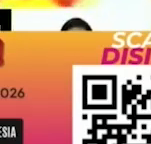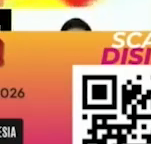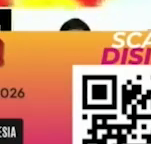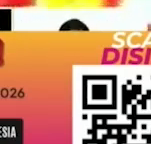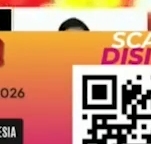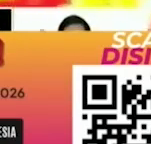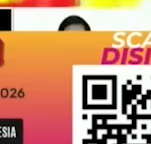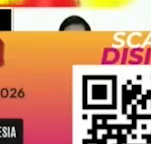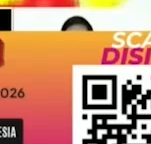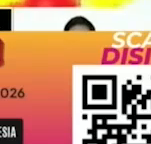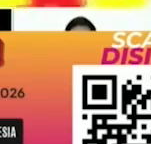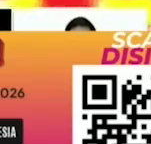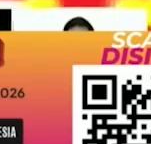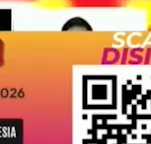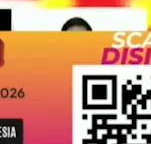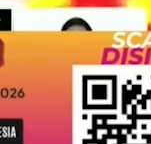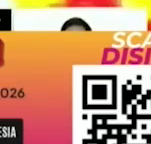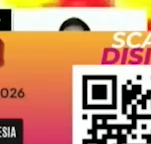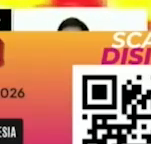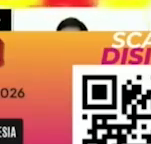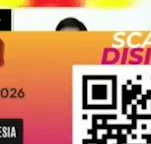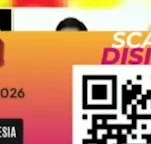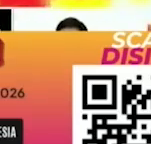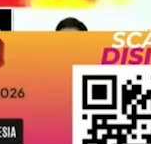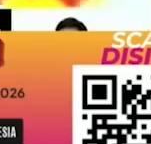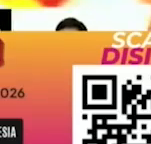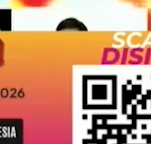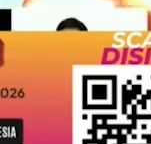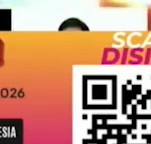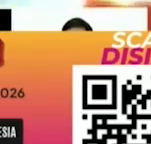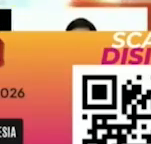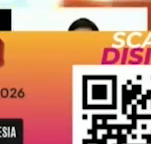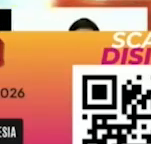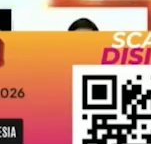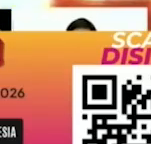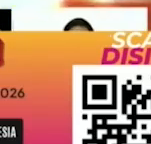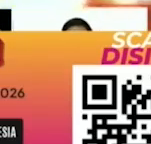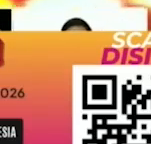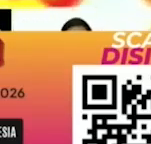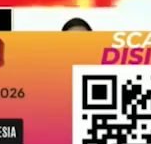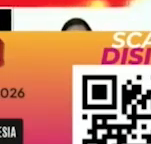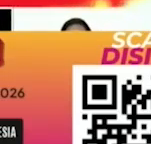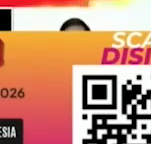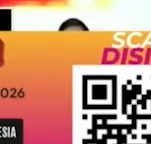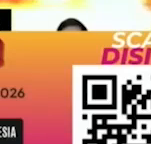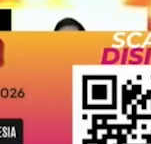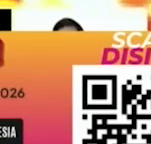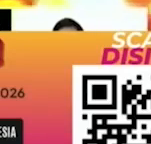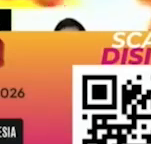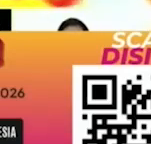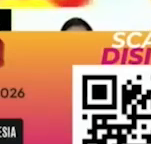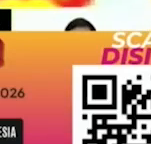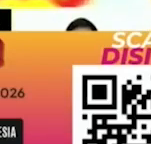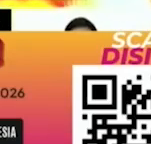du poin dari Manila dan 4 poin dari Bangkok saudara-saudara sekalian apa